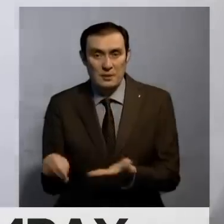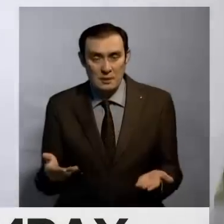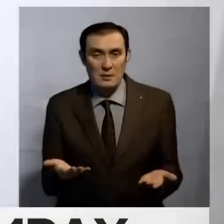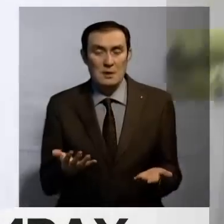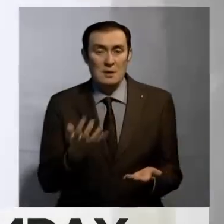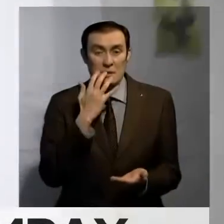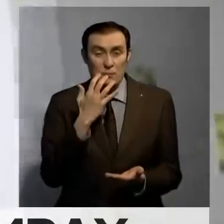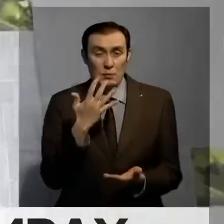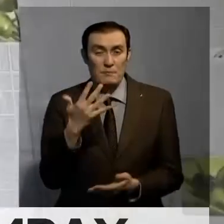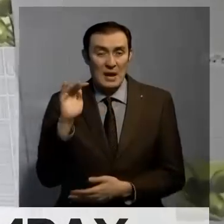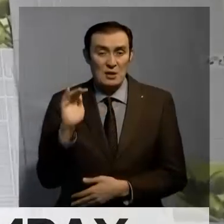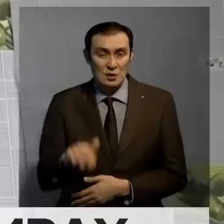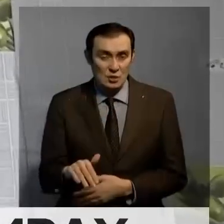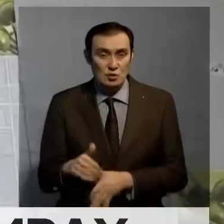тепло